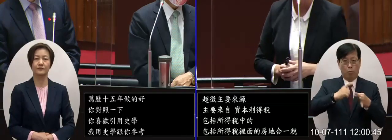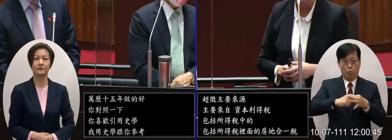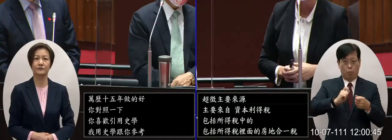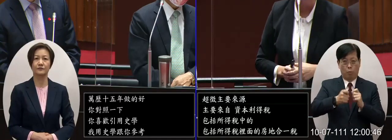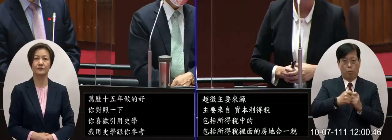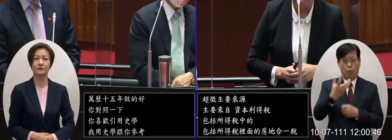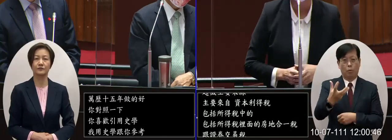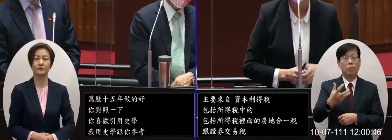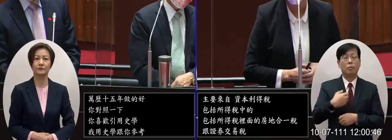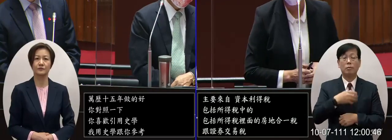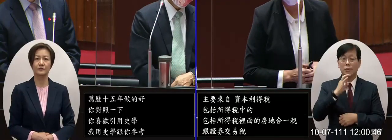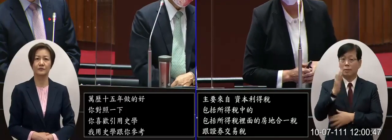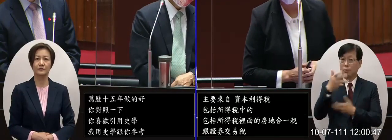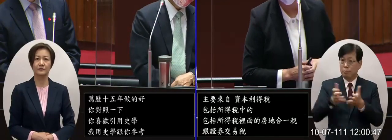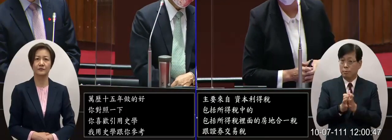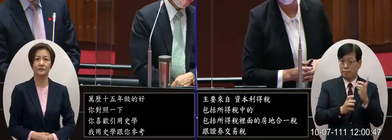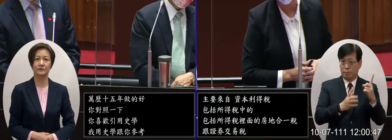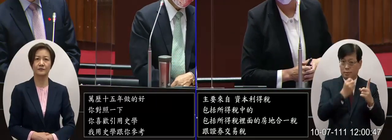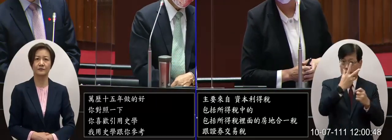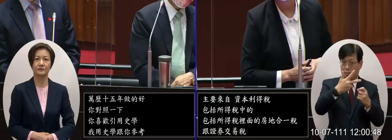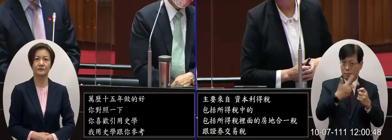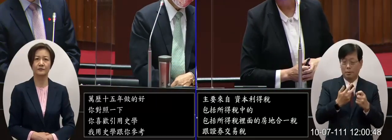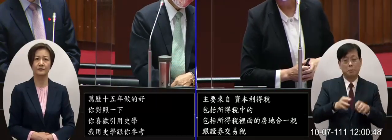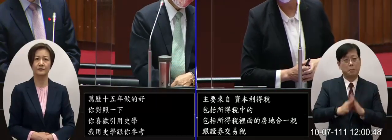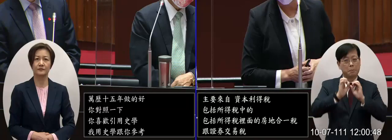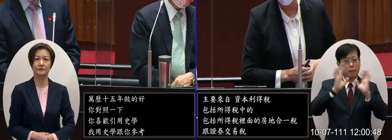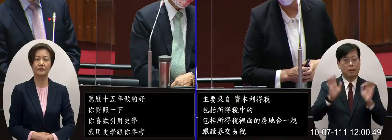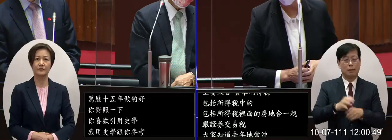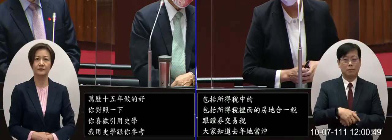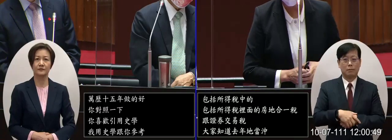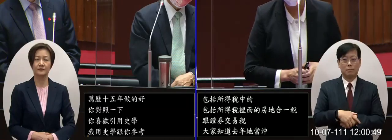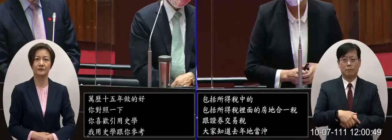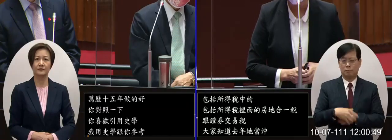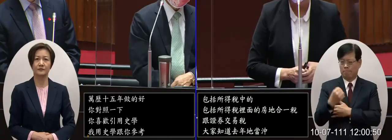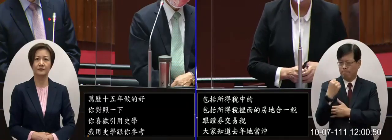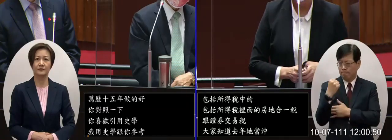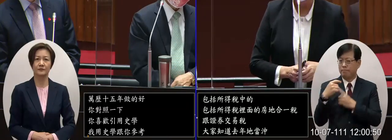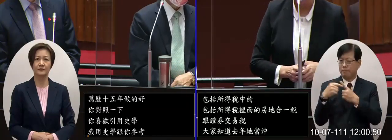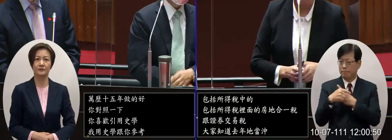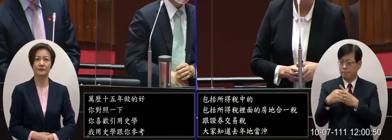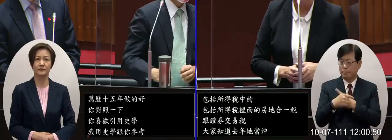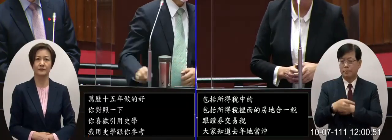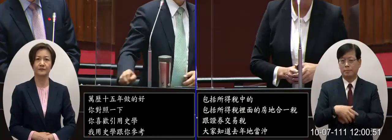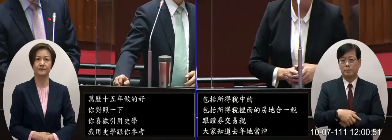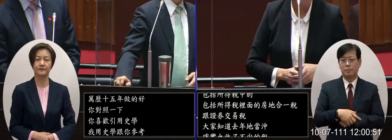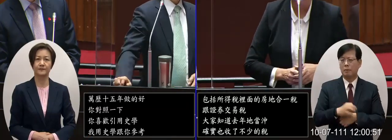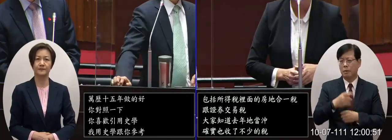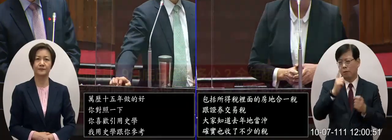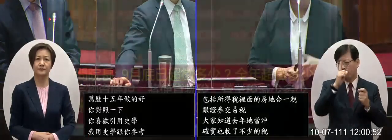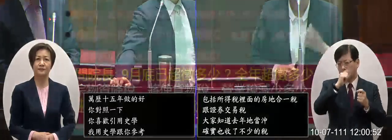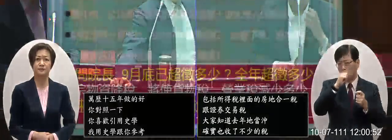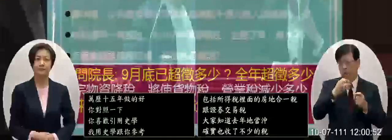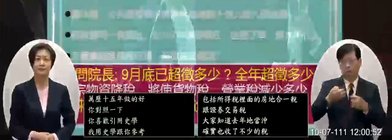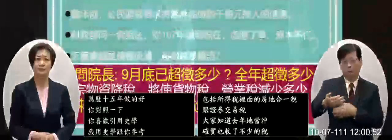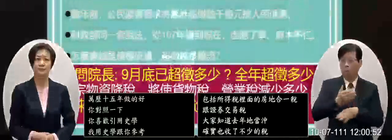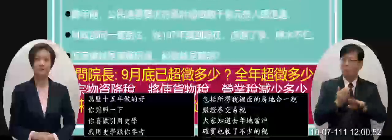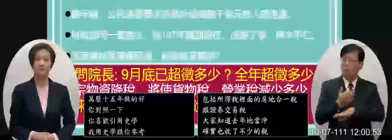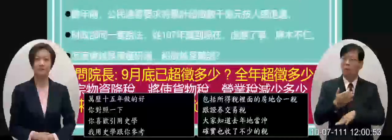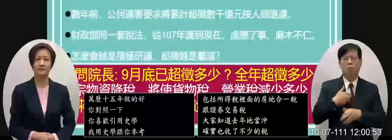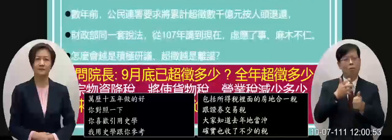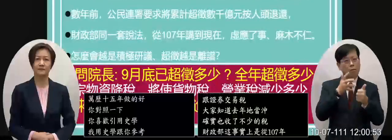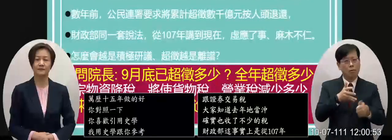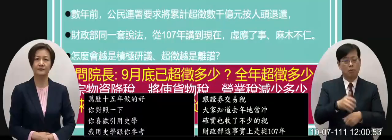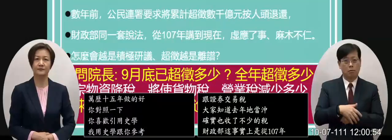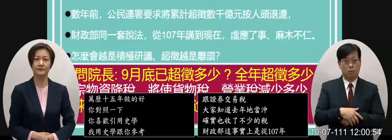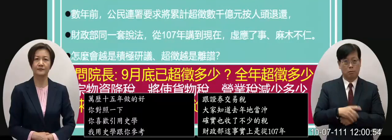呢，事实上它是从107年就一直说积极研议。为什么每年会超增？所以我刚才问